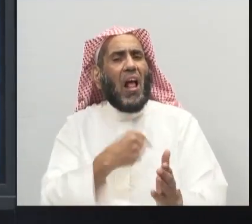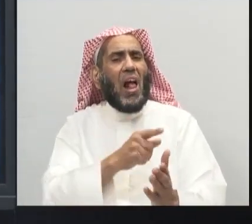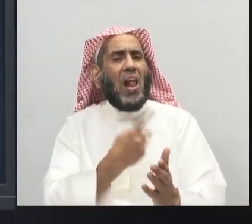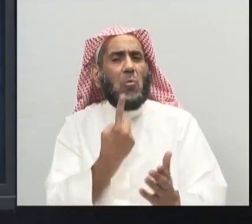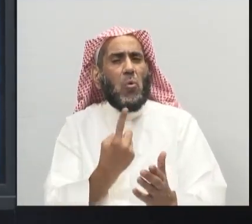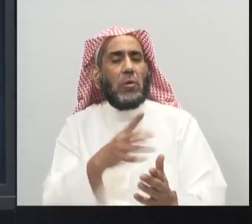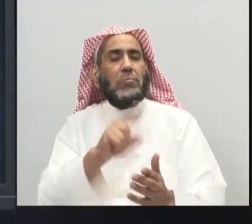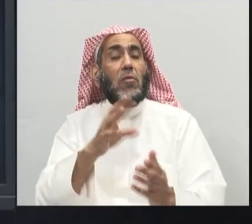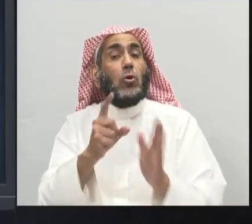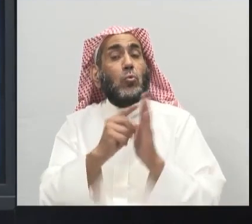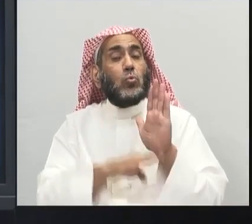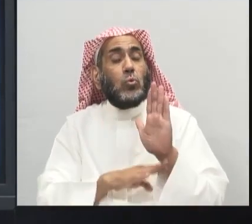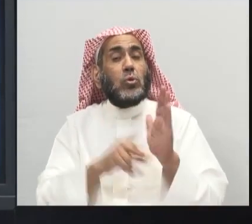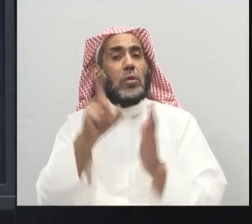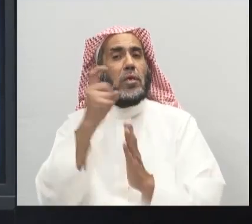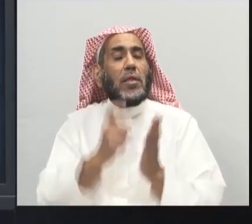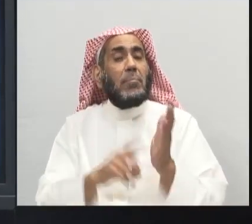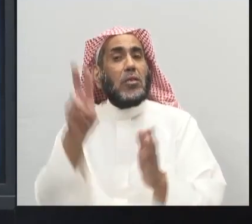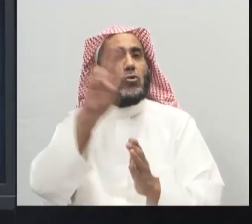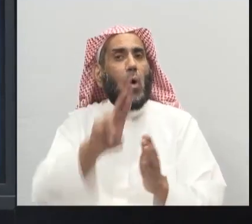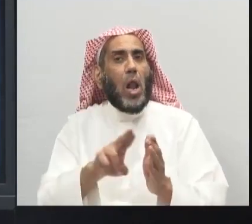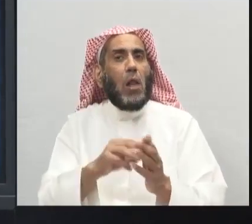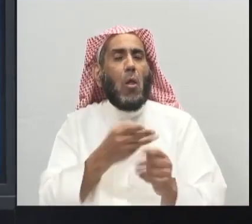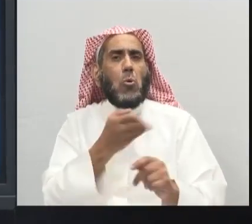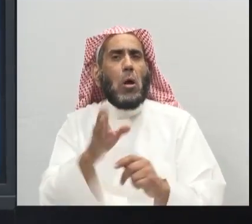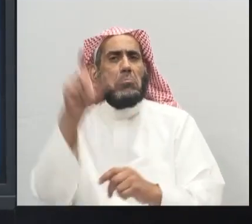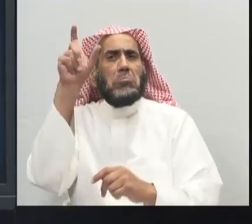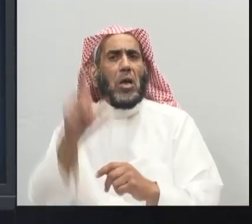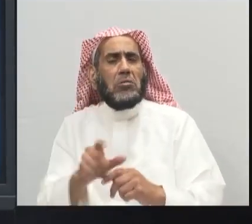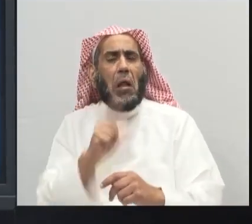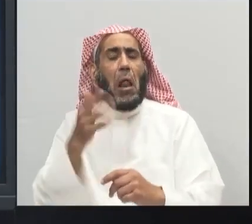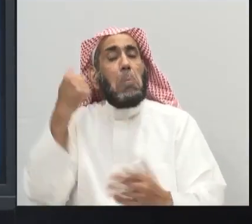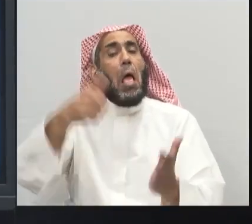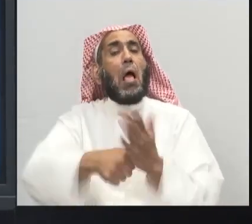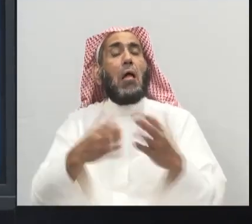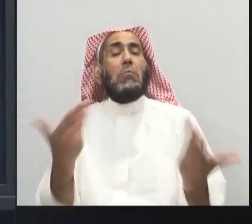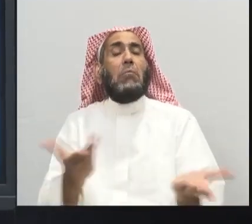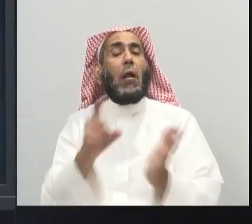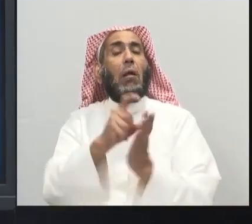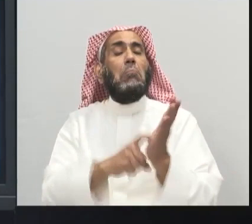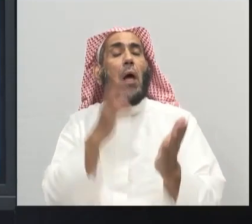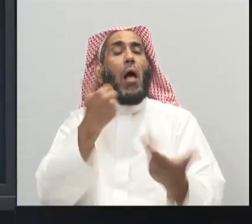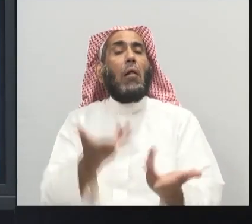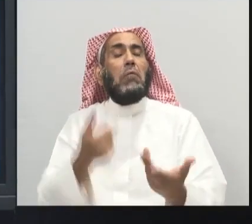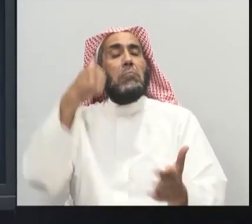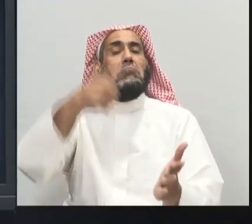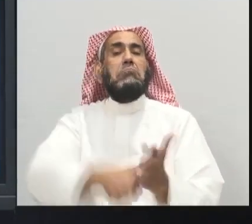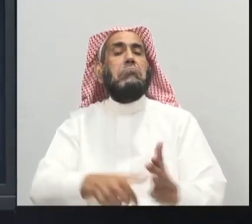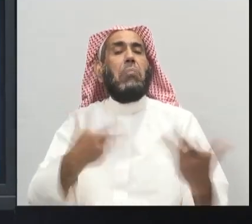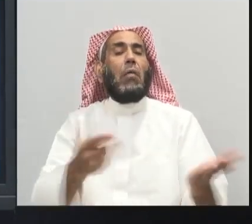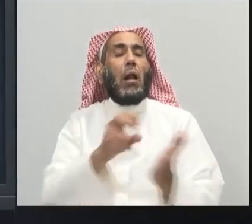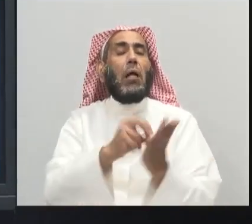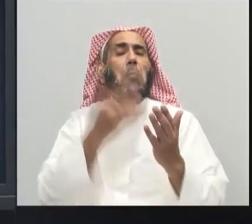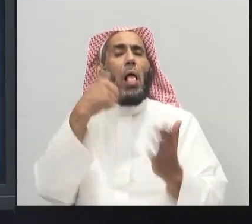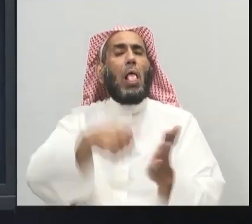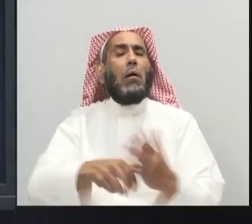هذه النصوص النظاميه فلو جاء شخص وقال انا لا اعلم عن هذا النظام وهذه القاعده